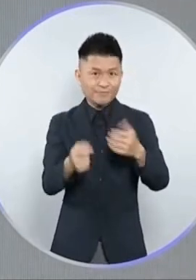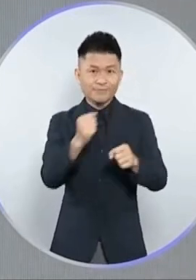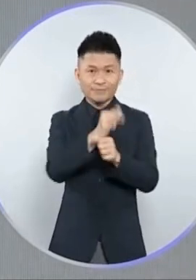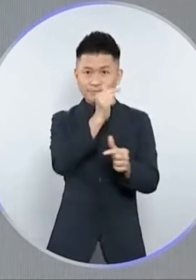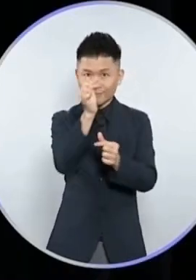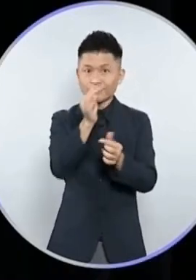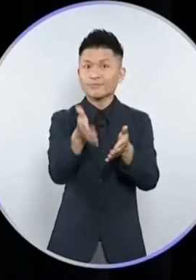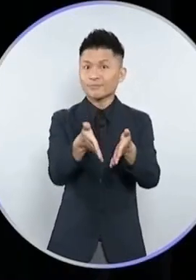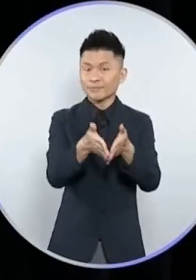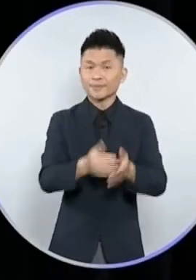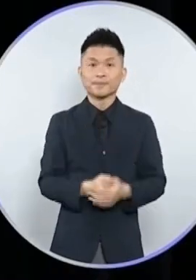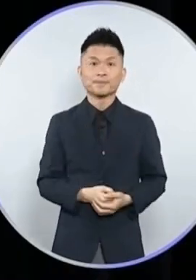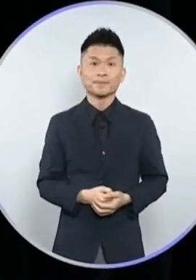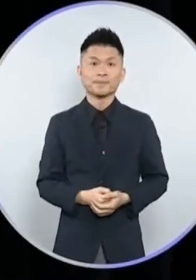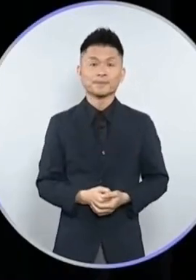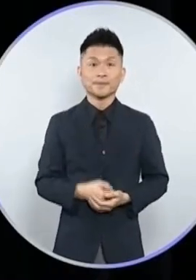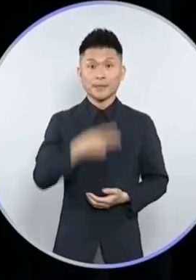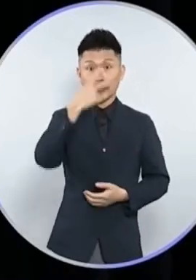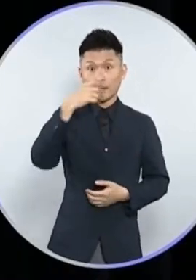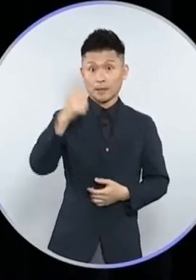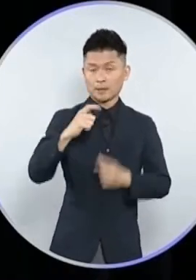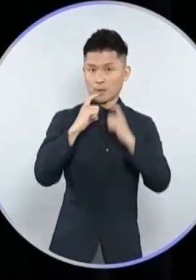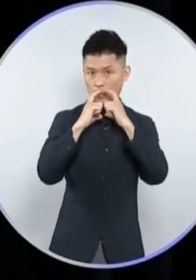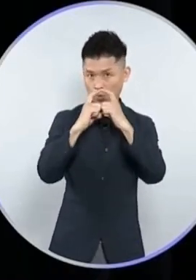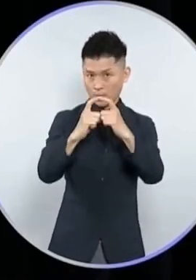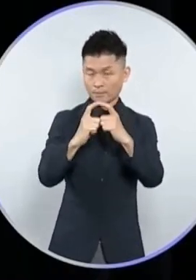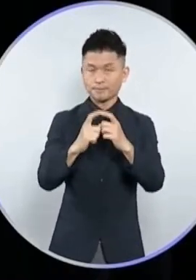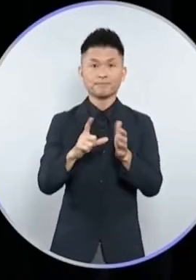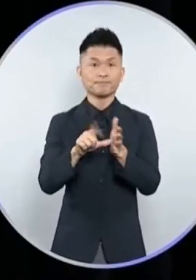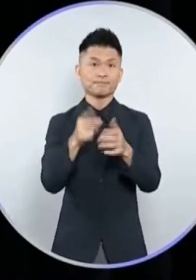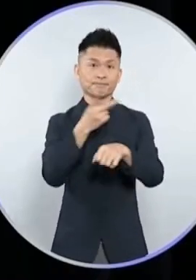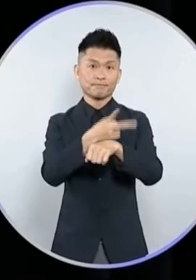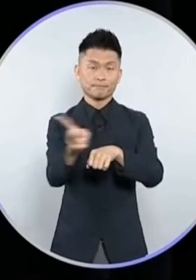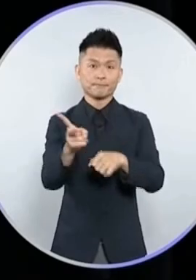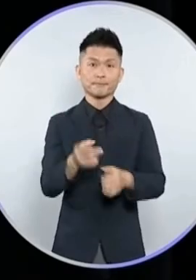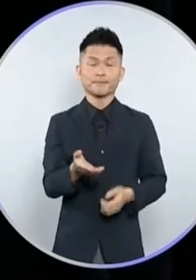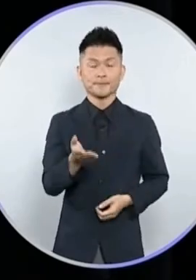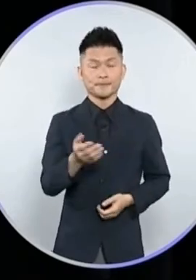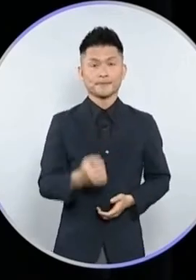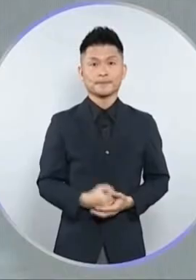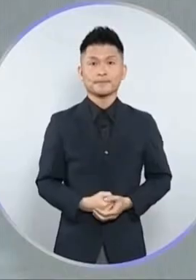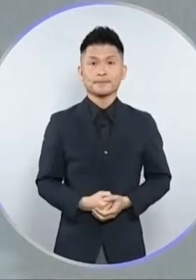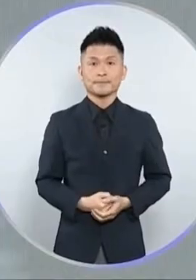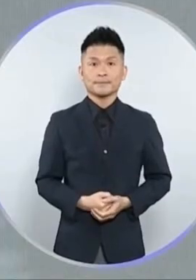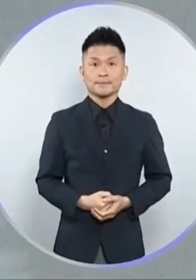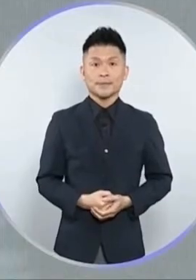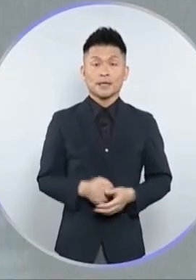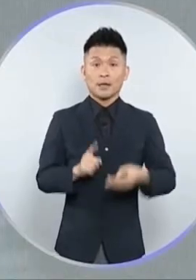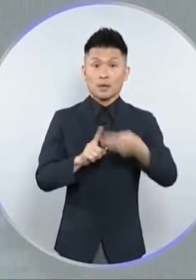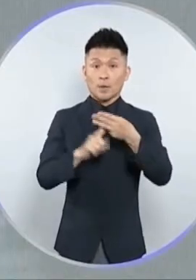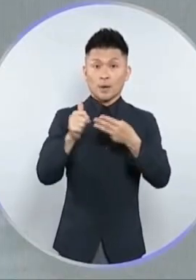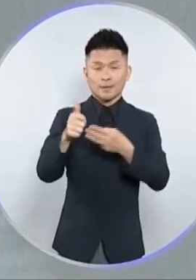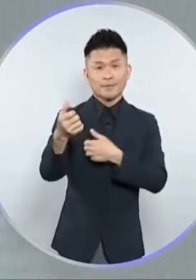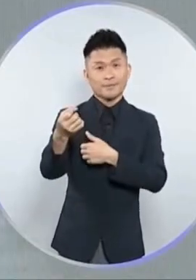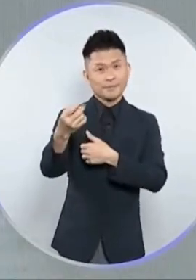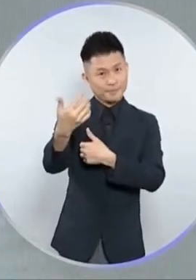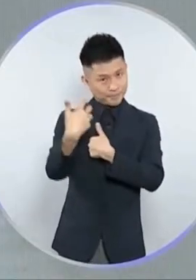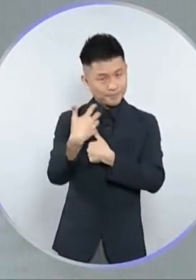好。 请赖清德先生回答，时间两分钟，请回答。 好，谢谢王先生的指教